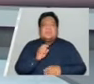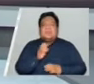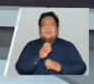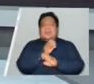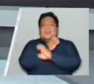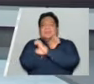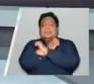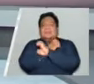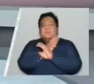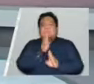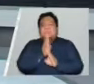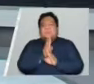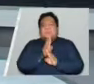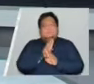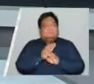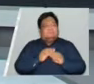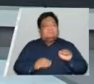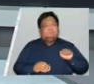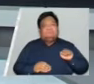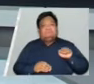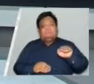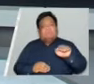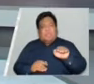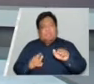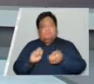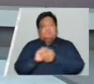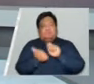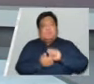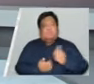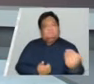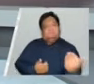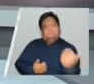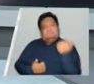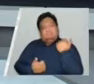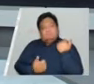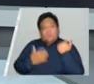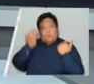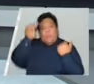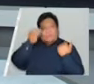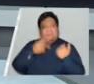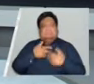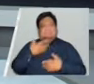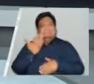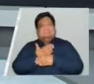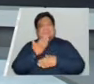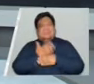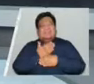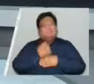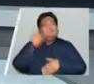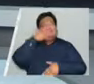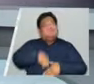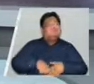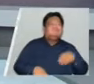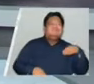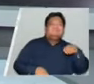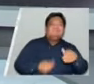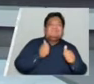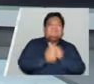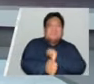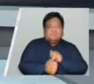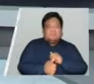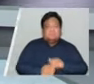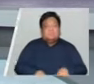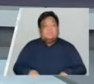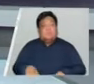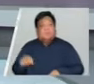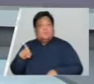ng mga pasaway na pumapasok pa rin sa EDSA busway. Si Senator Sherwin Gatchalian naman tumaging magkomento kung kapatid nga niya ang may-ari